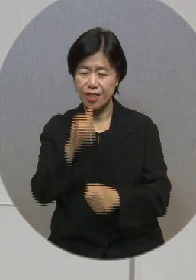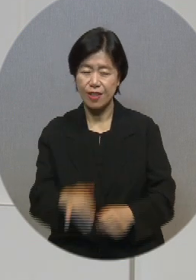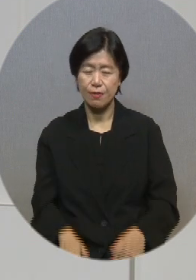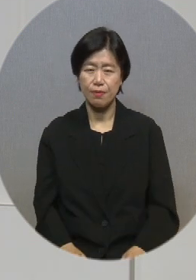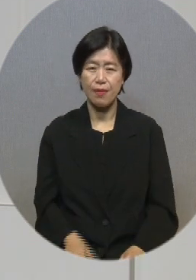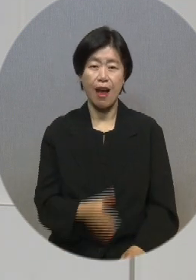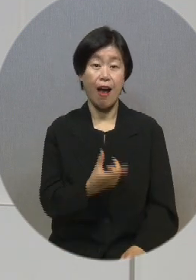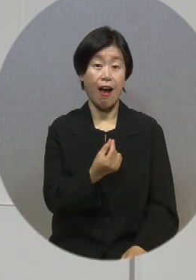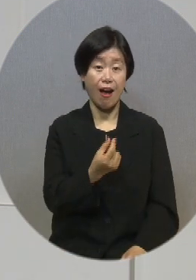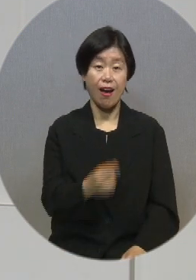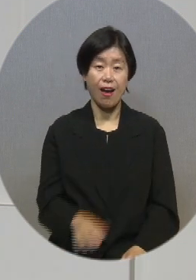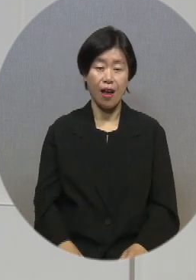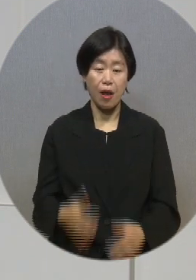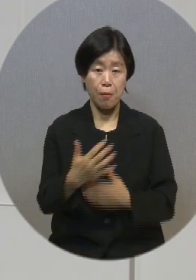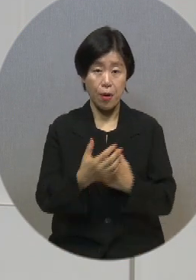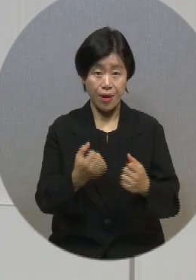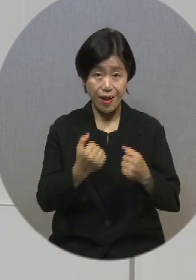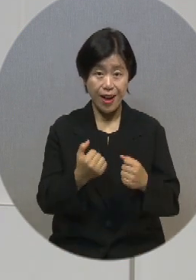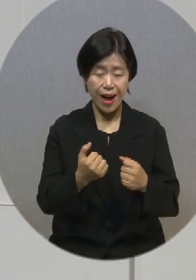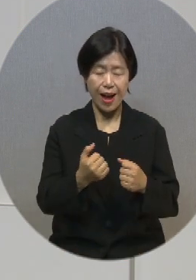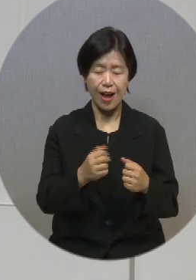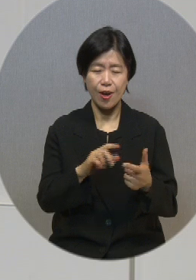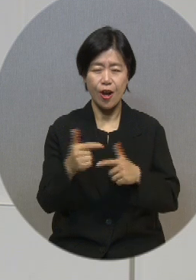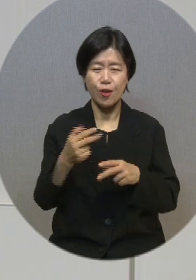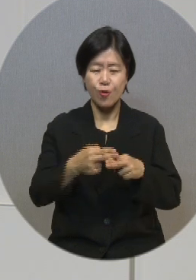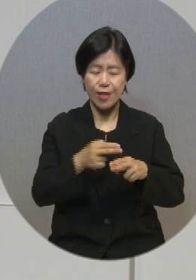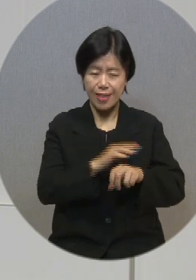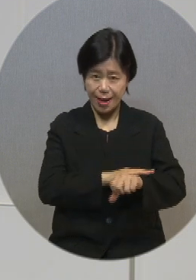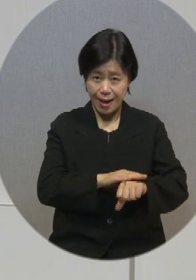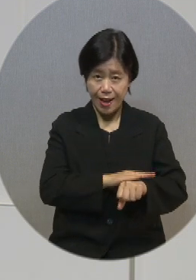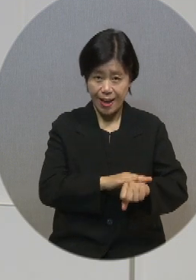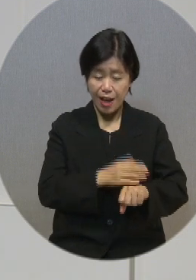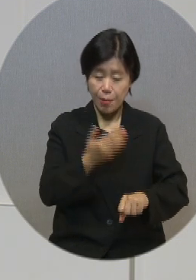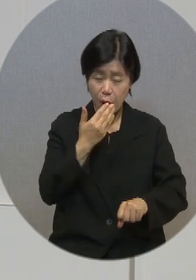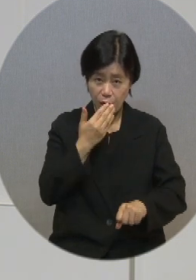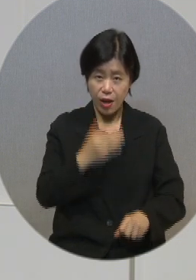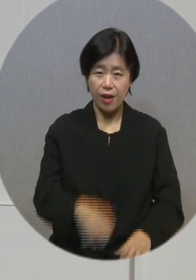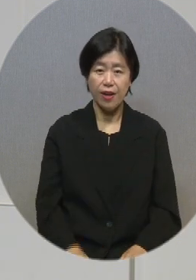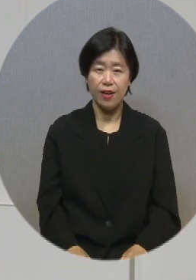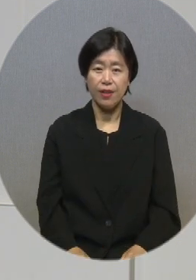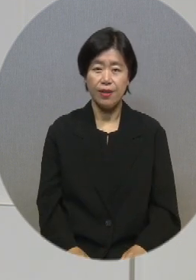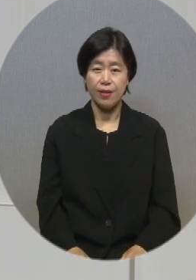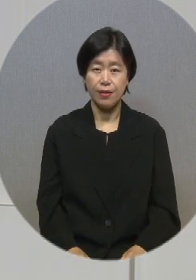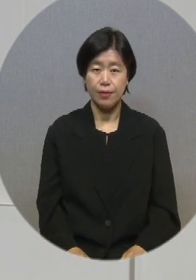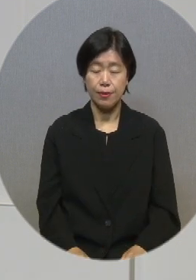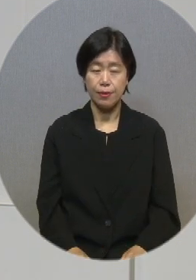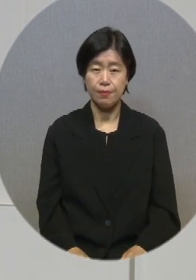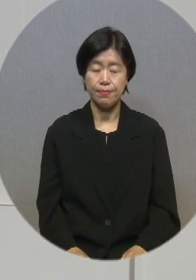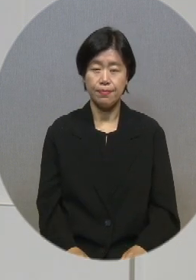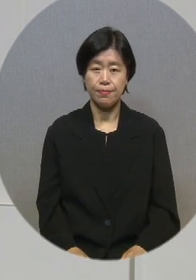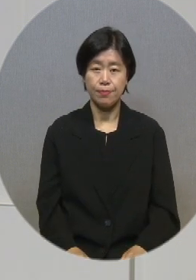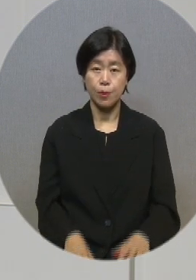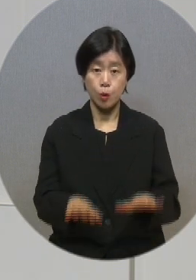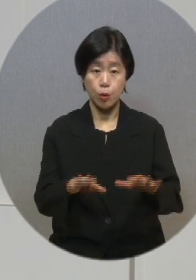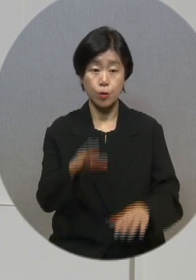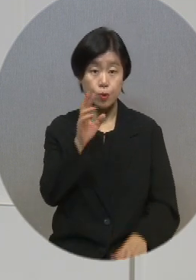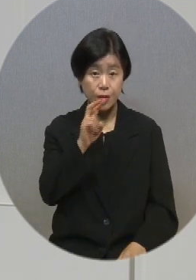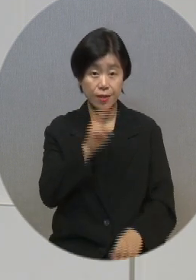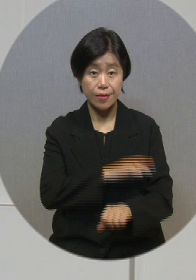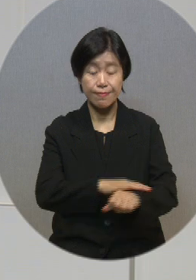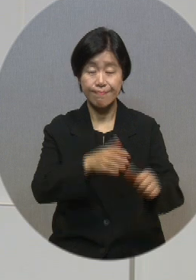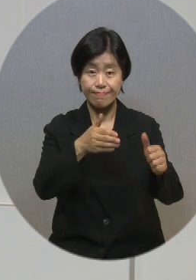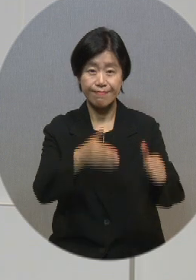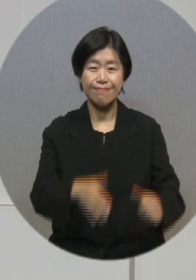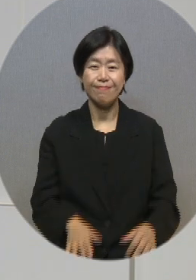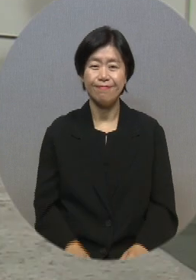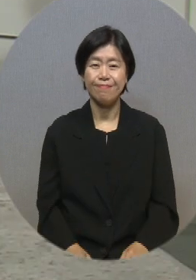예. 네, 건강식으로 잘 챙겨 드시면서 예, 예. 또 건강한 목소리로 오늘 준비하신 예. 노래도 잘